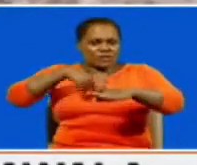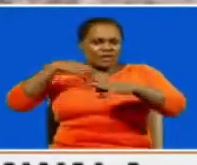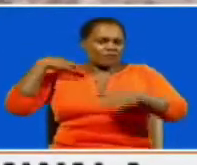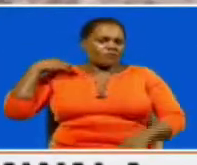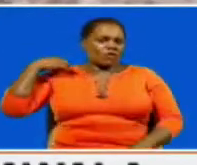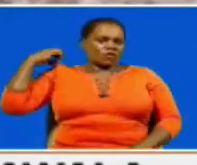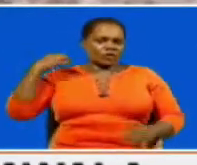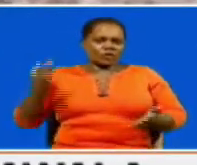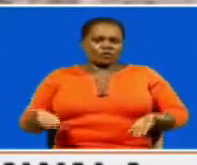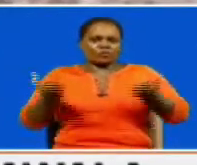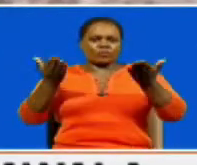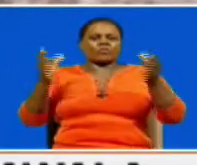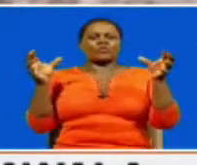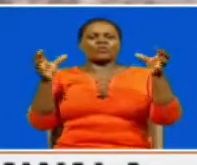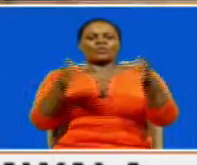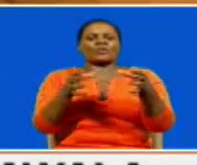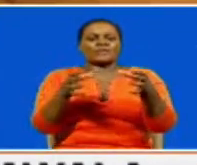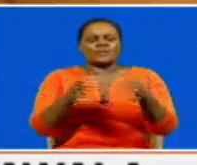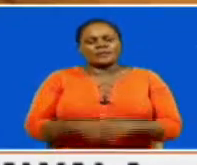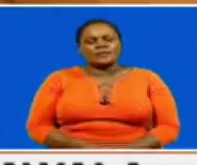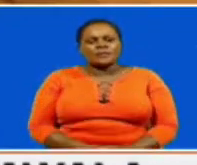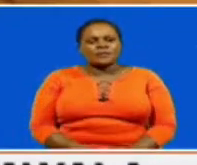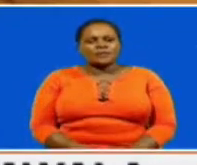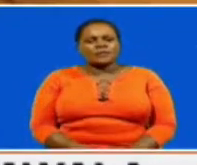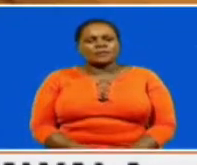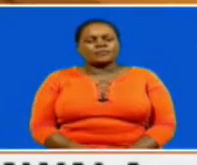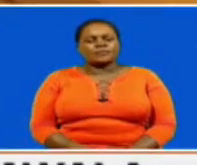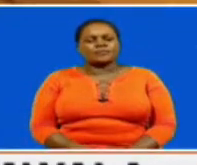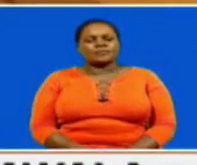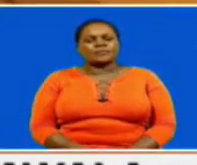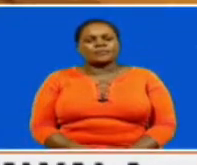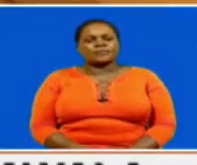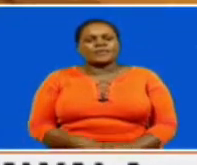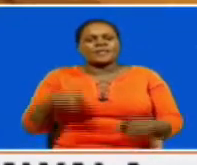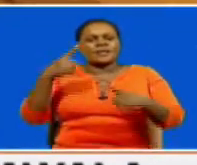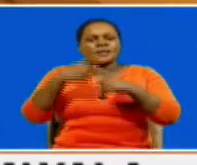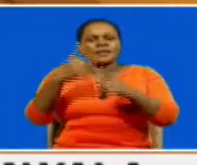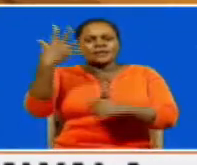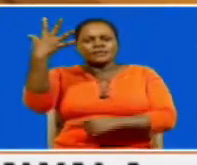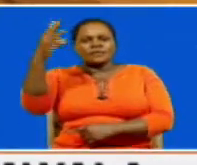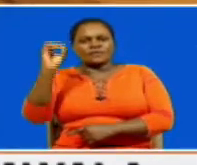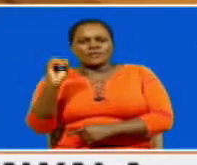tumejitolea kuinua jamii. Na katika miaka 50 ya juhudi za uhifadhi